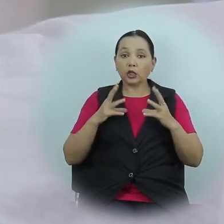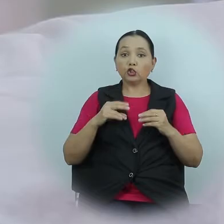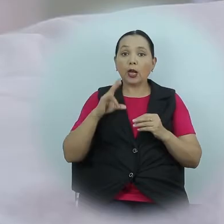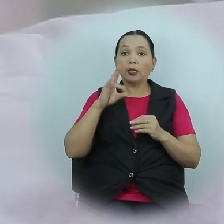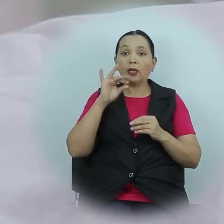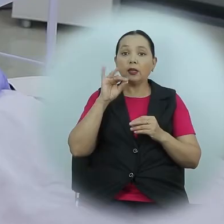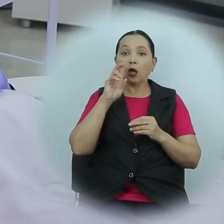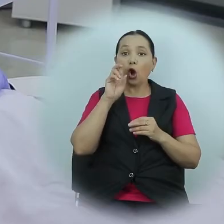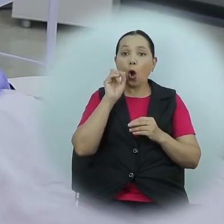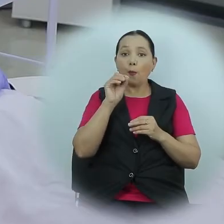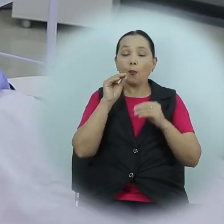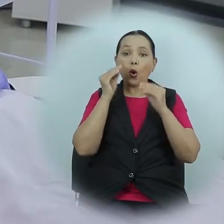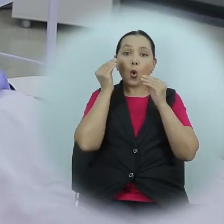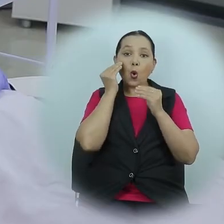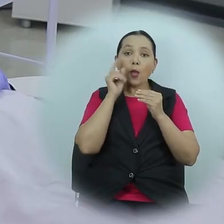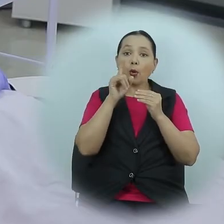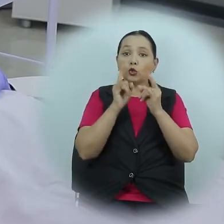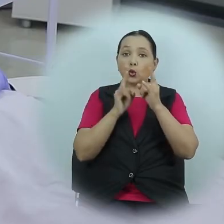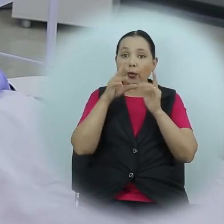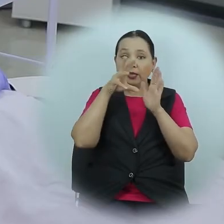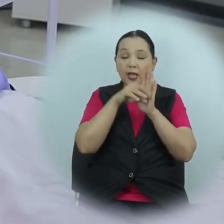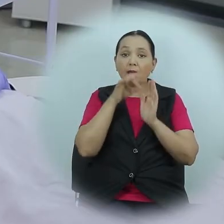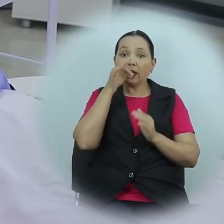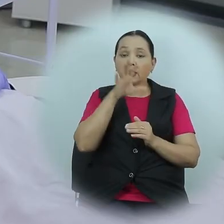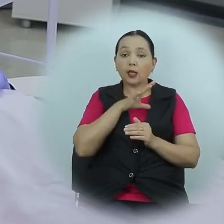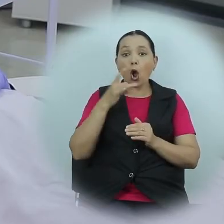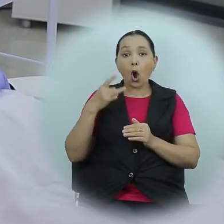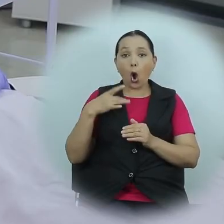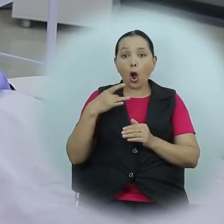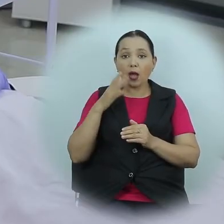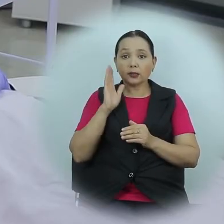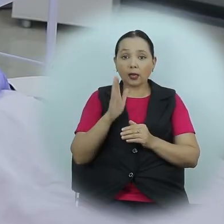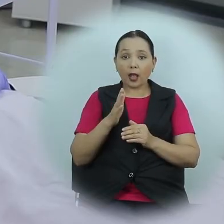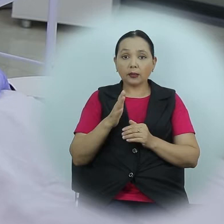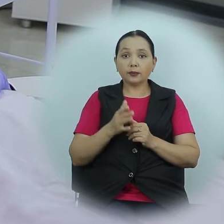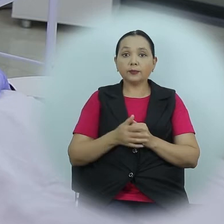niqob qo'yaman. Bu sovunning tarkibida aytganimdek oqartiradi,